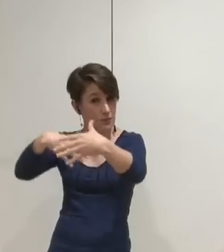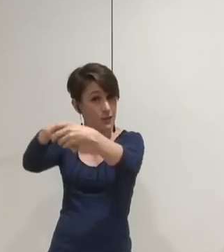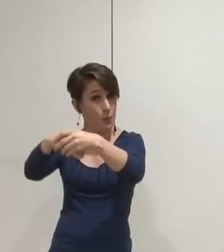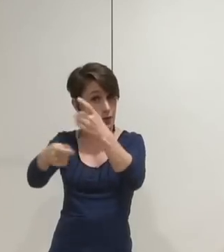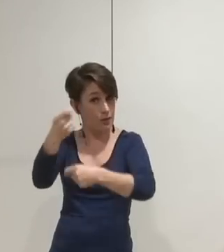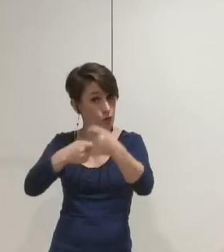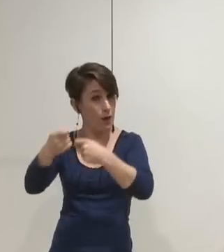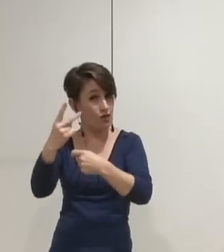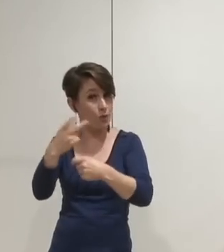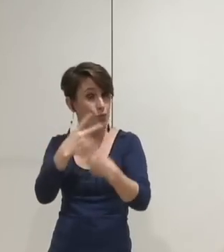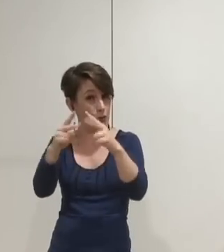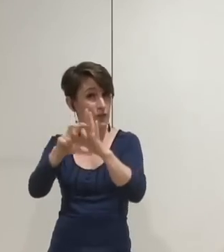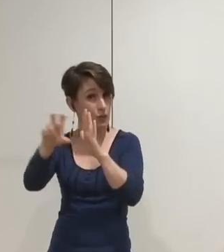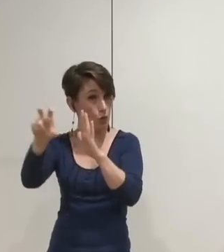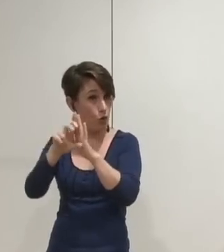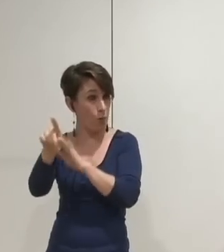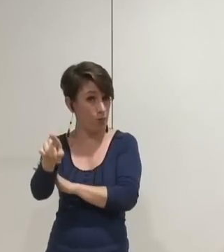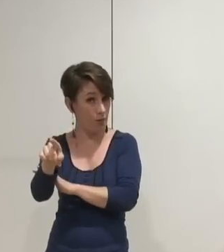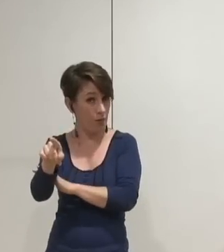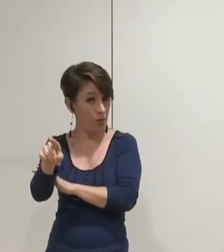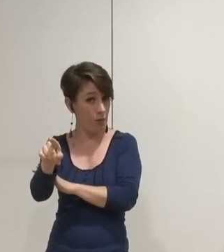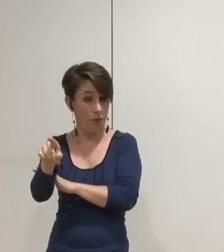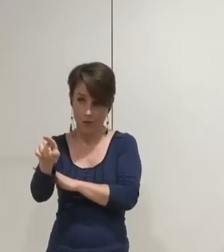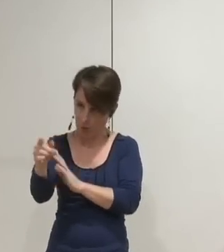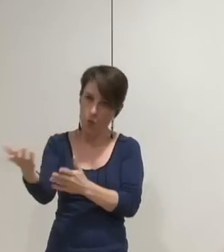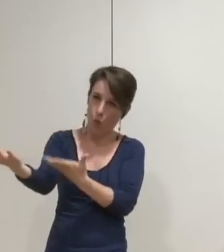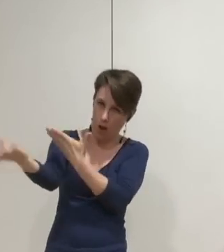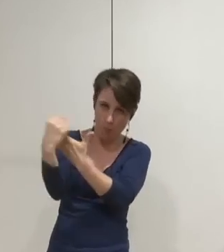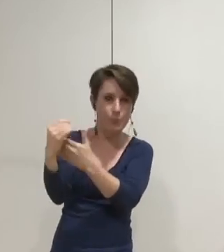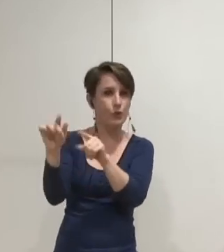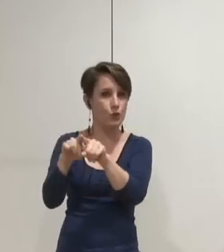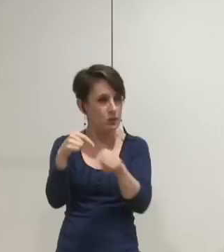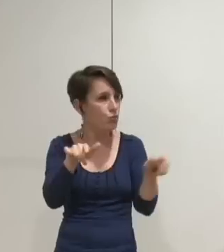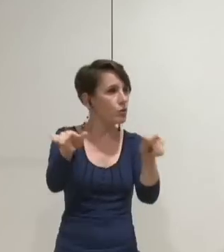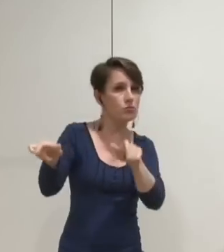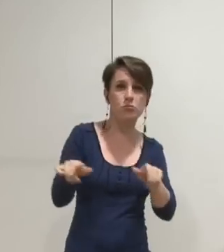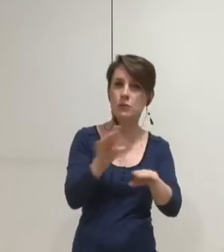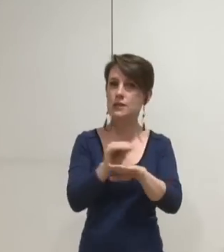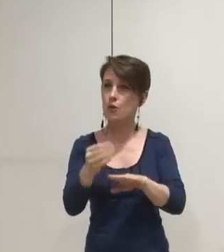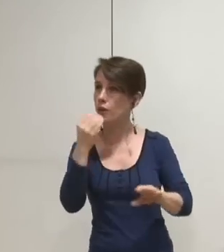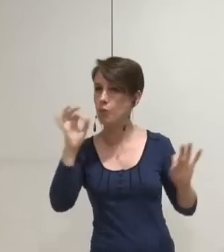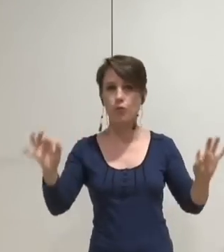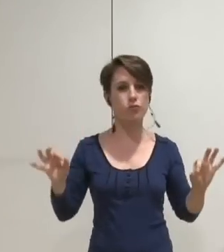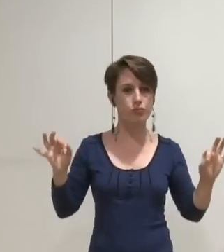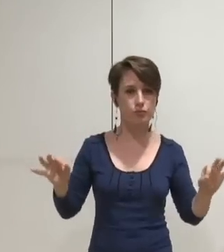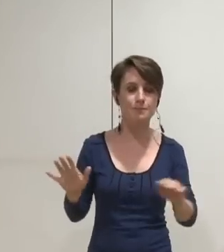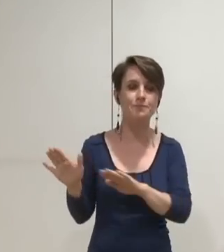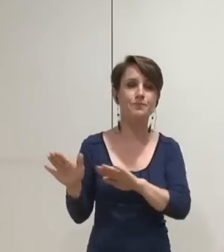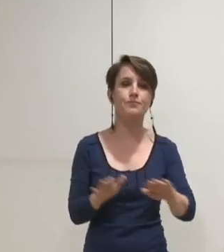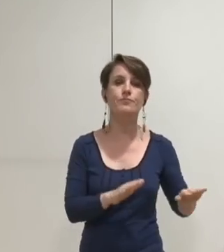Grenoble qui est en marché avec la ville de Grenoble pardon et qui sera mobilisé pour la fête sur le le bilan